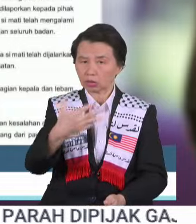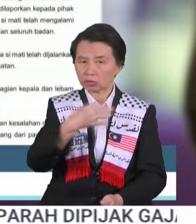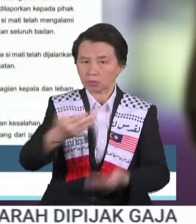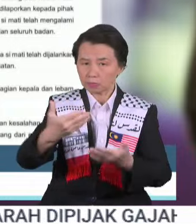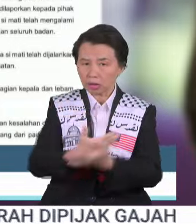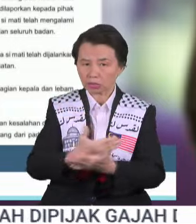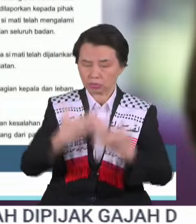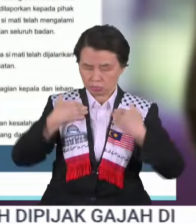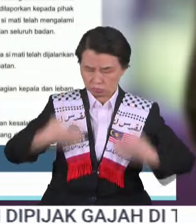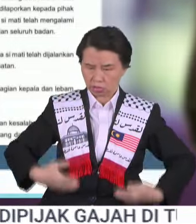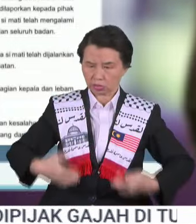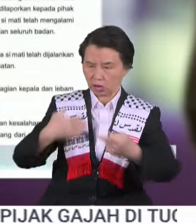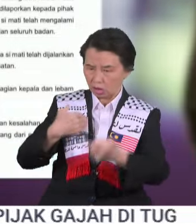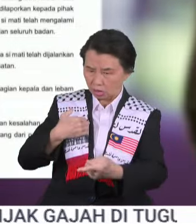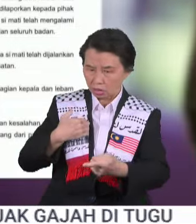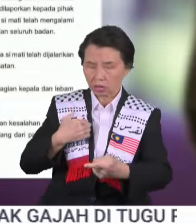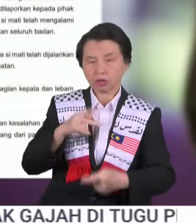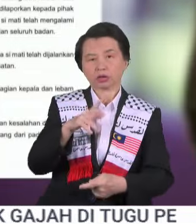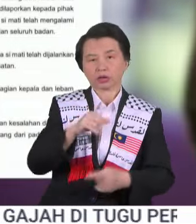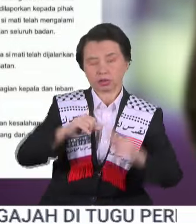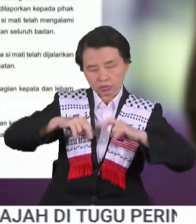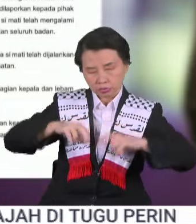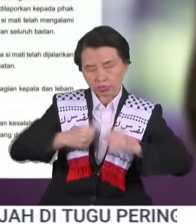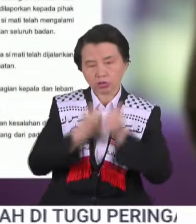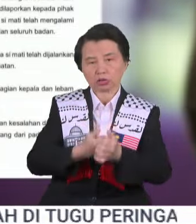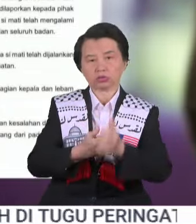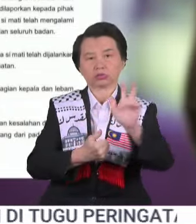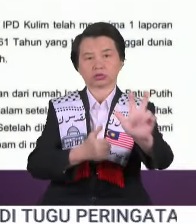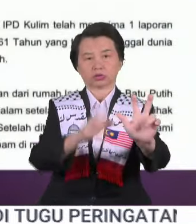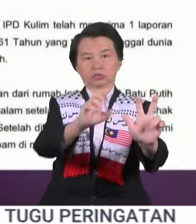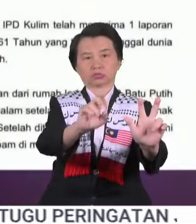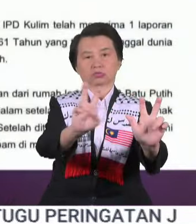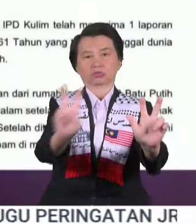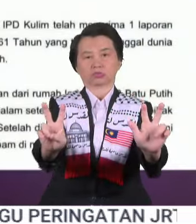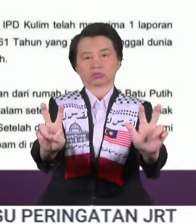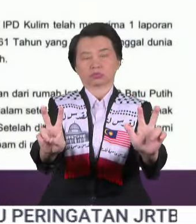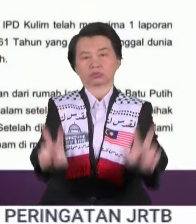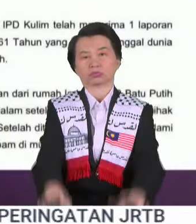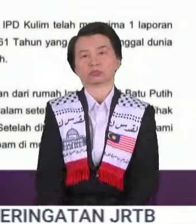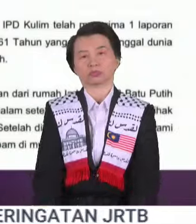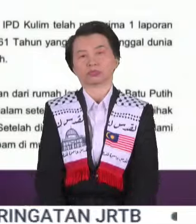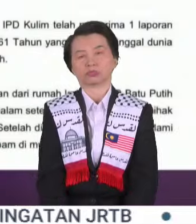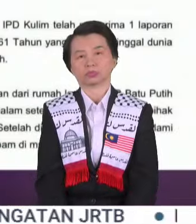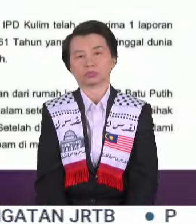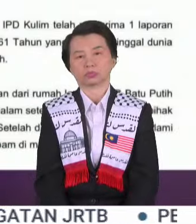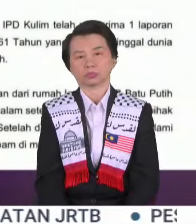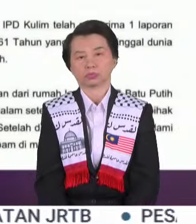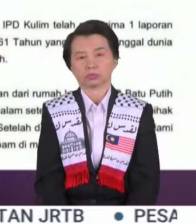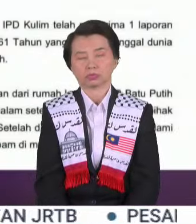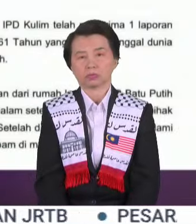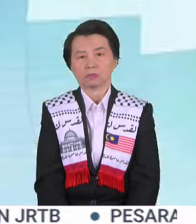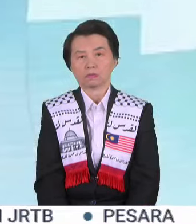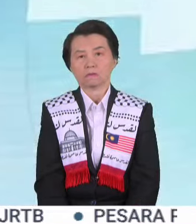baru di badan. Kes disiasat mengikut Seksyen 302 Kanun Keseksaan.